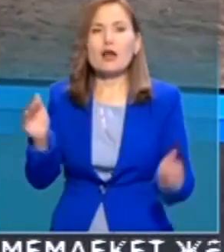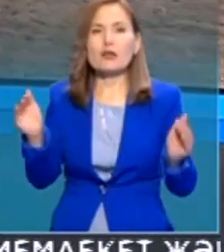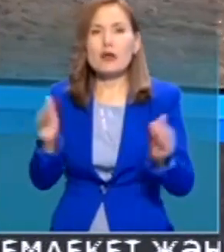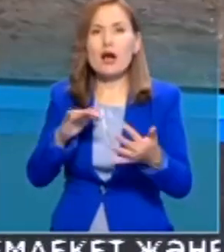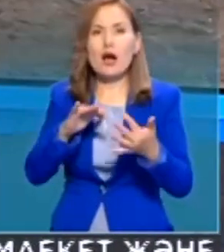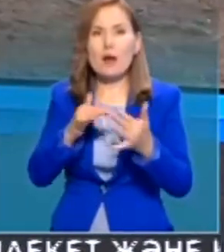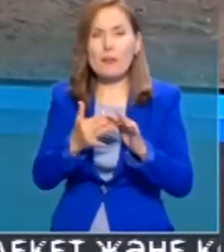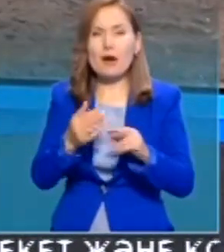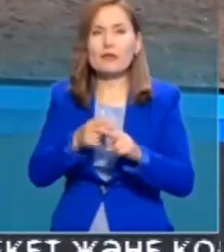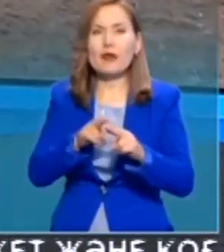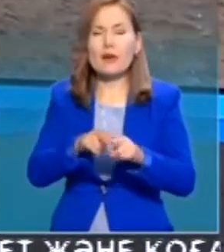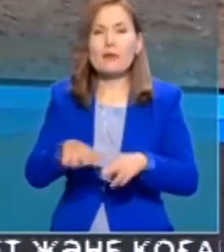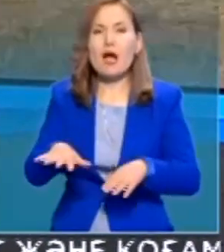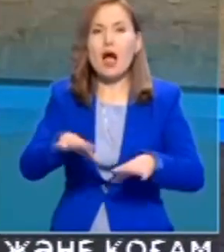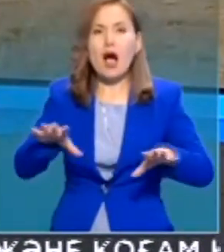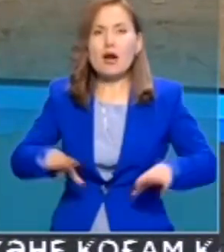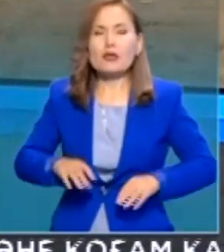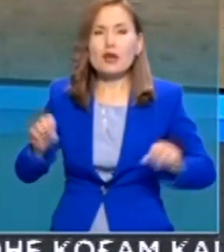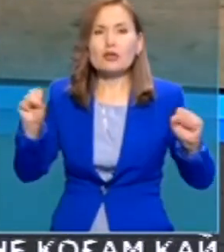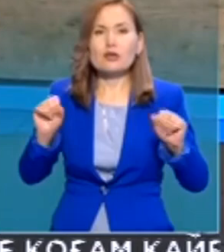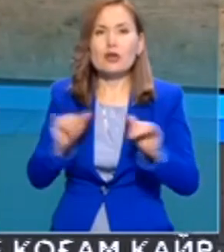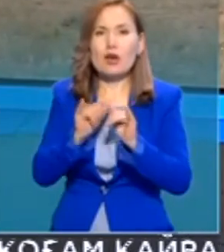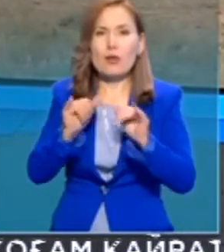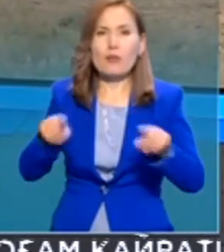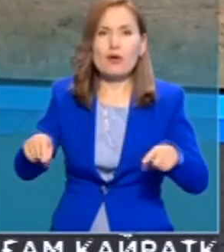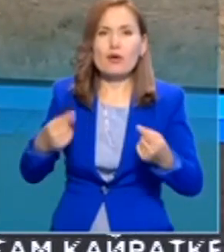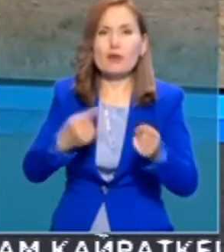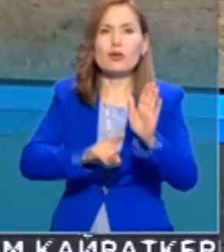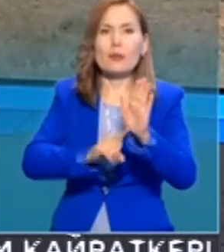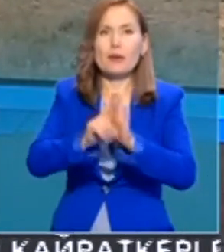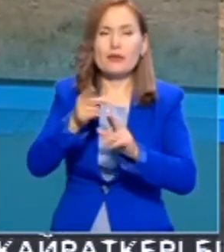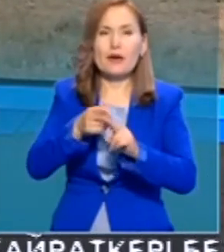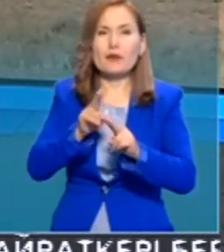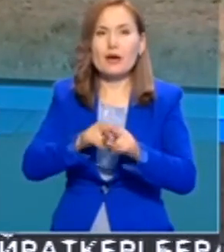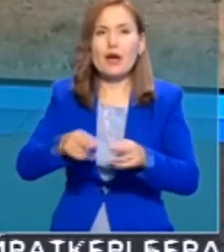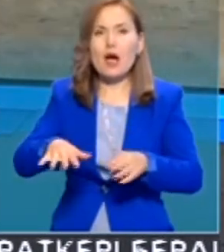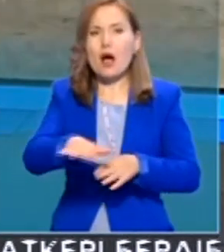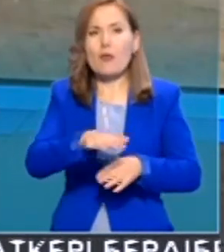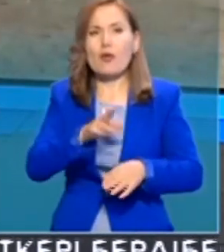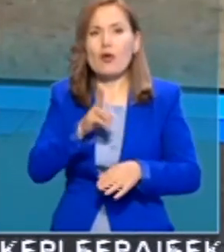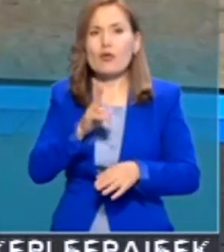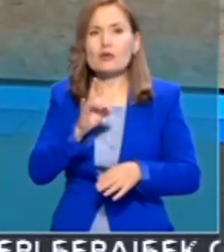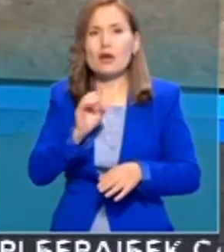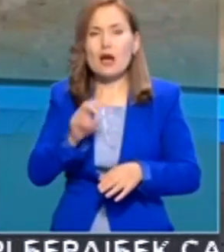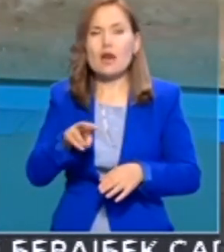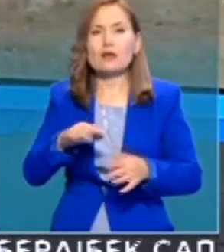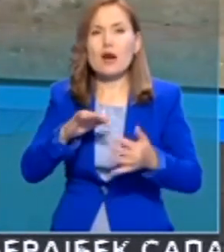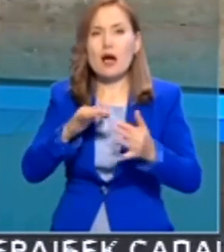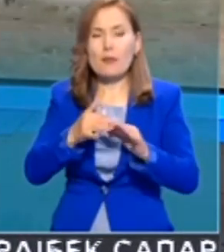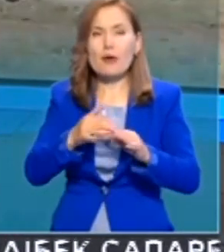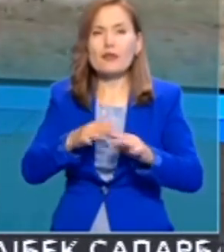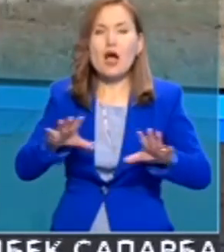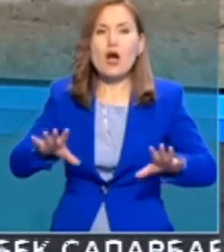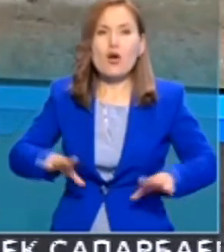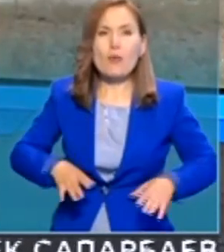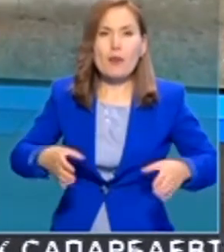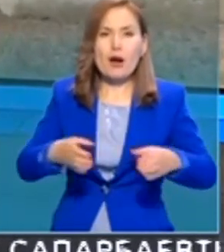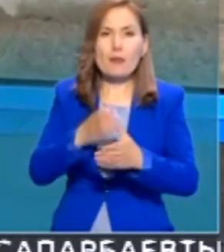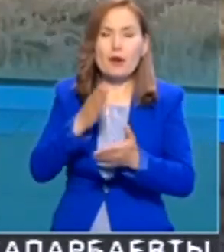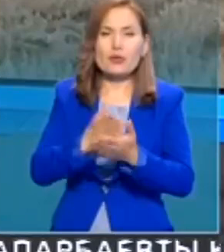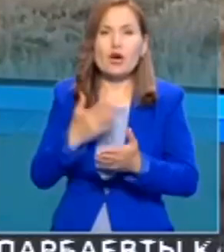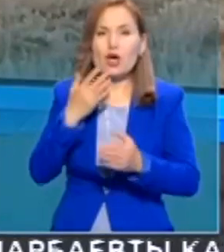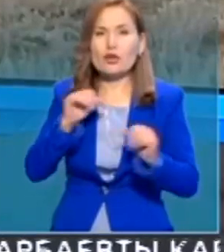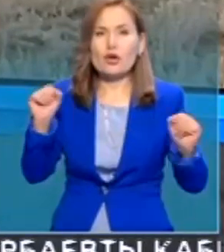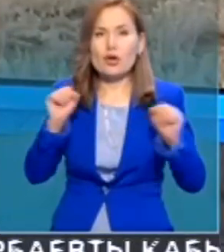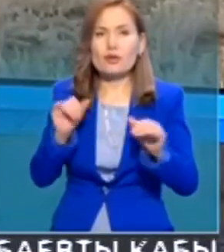ғана ауыл тұтас аймақтағы ат спортының дамуына серпін беріп отыр. Байғанин ауданындағы Қосаралы елді мекенінің көкпар командасы бар. Ұлттық